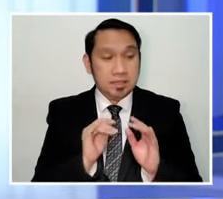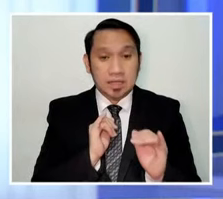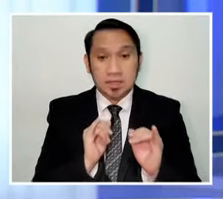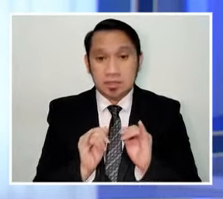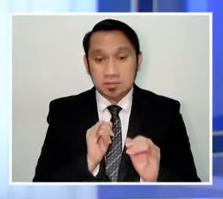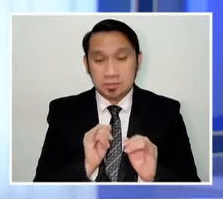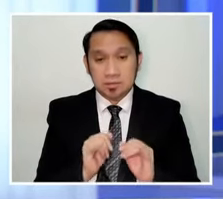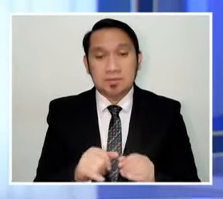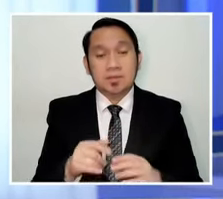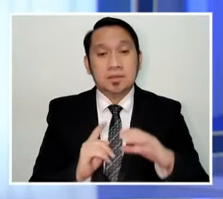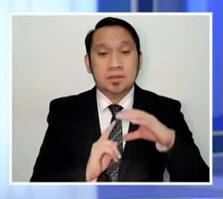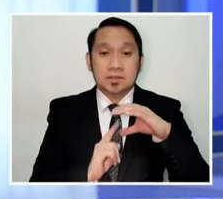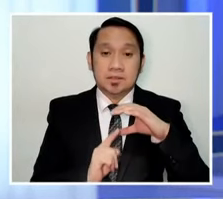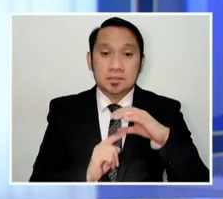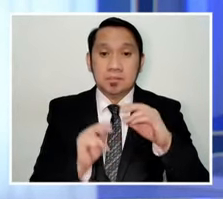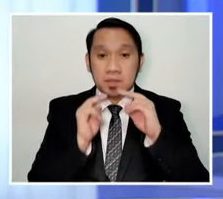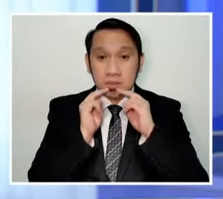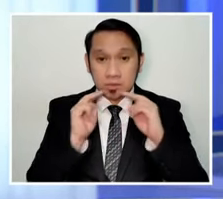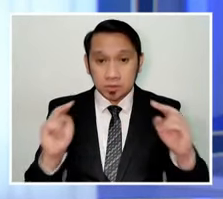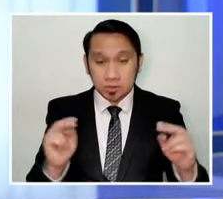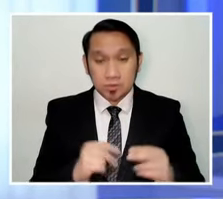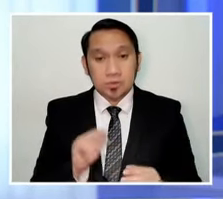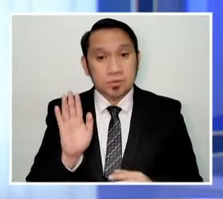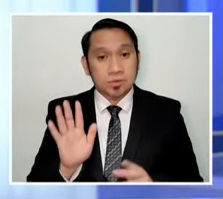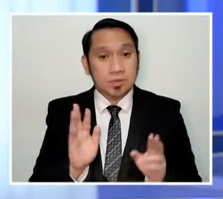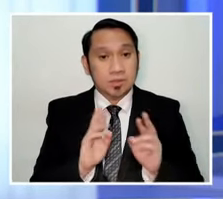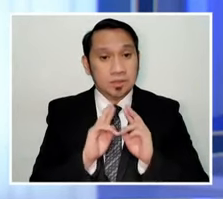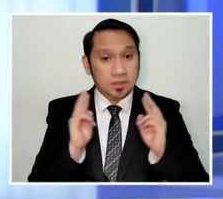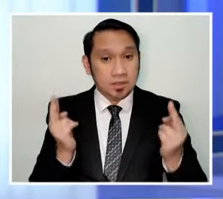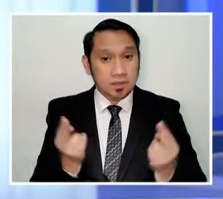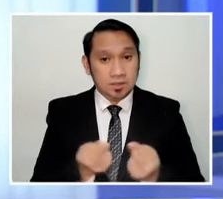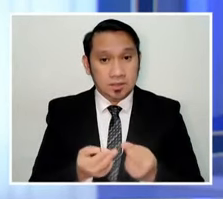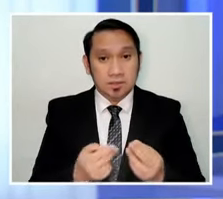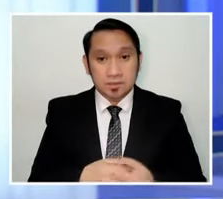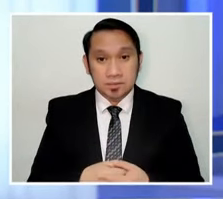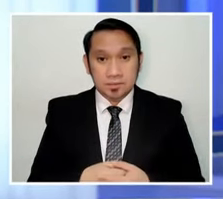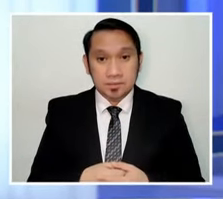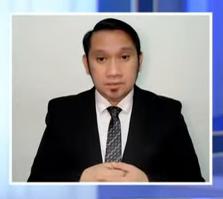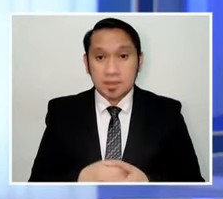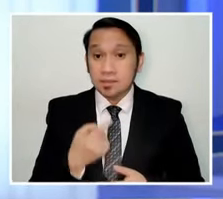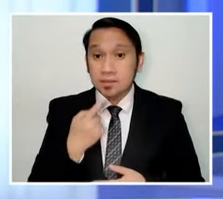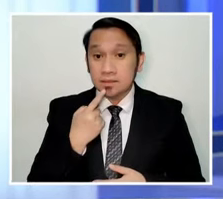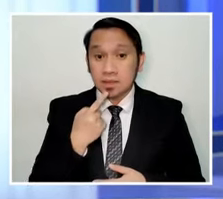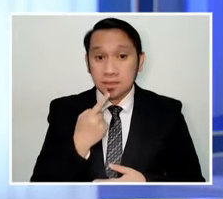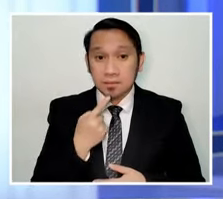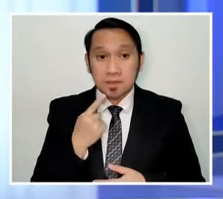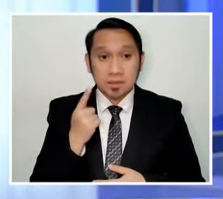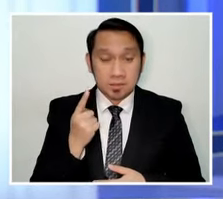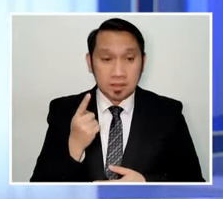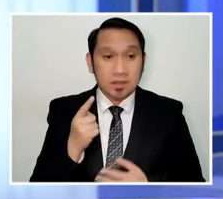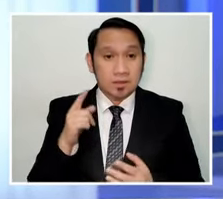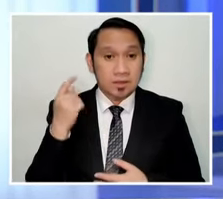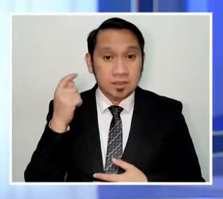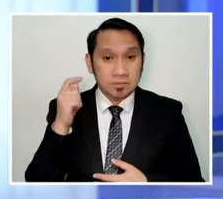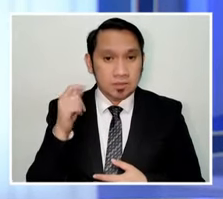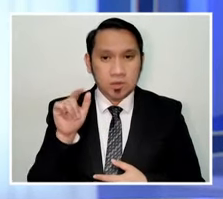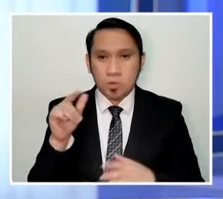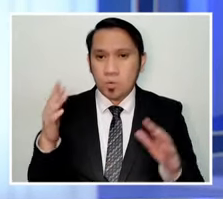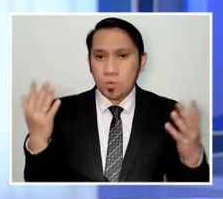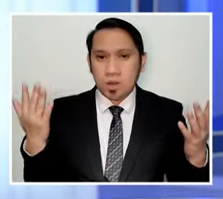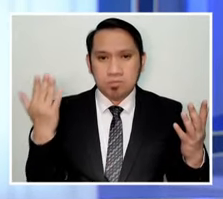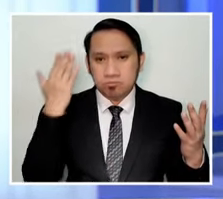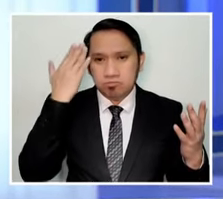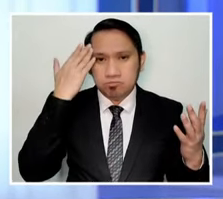ng ABS-CBN News sa kamag-anak ng napatay na suspect, sinabi ng tiyuhin na wala din naman silang